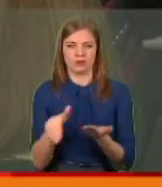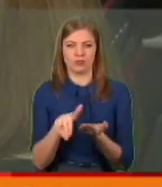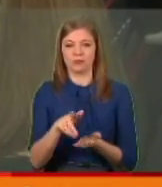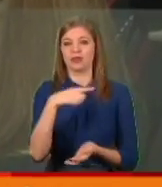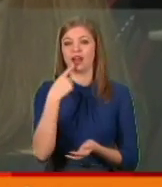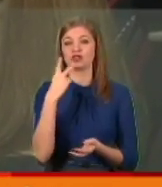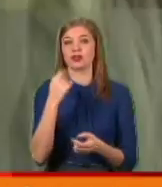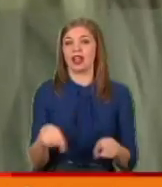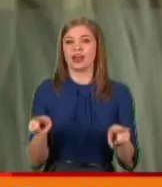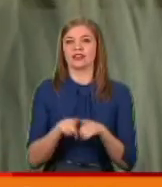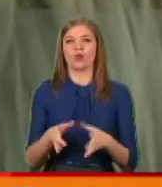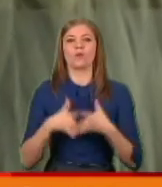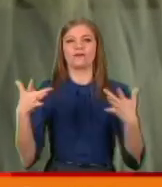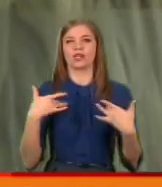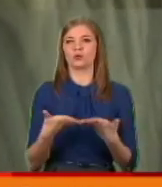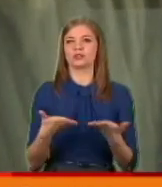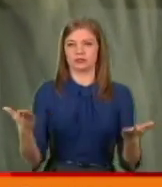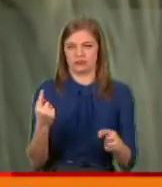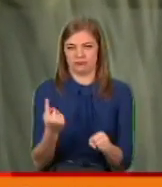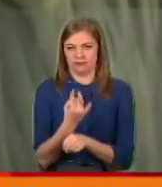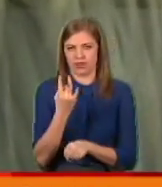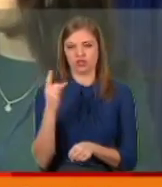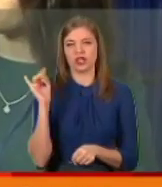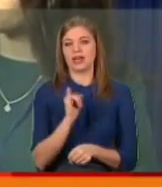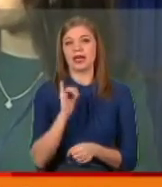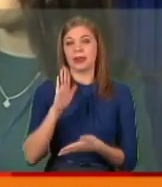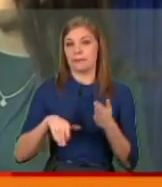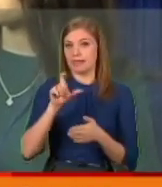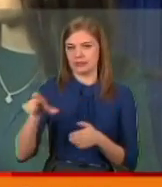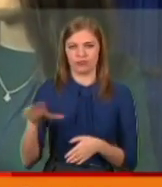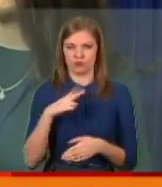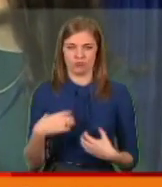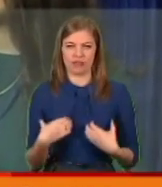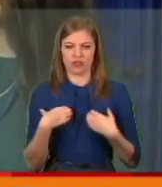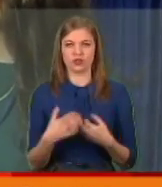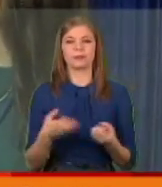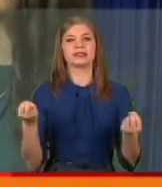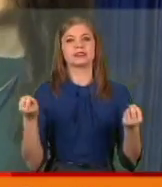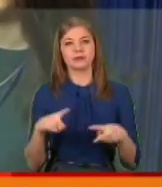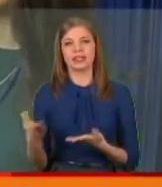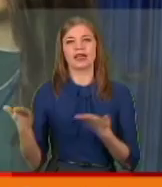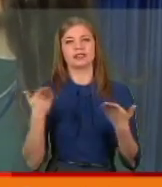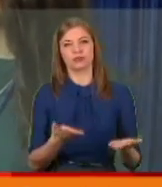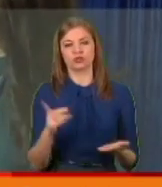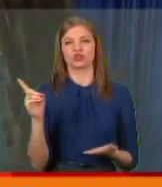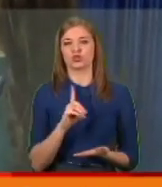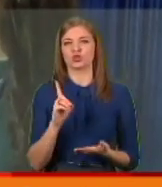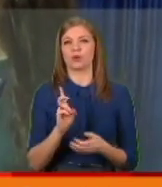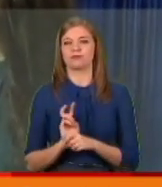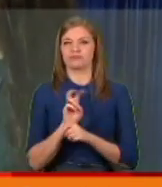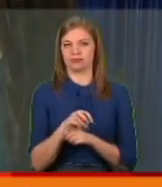Каже, на таку велику сцену вийшла вперше і без них було б лячно. Спеціально запросили для того, щоб